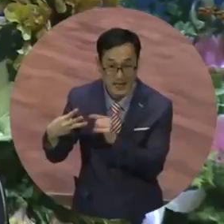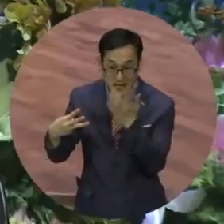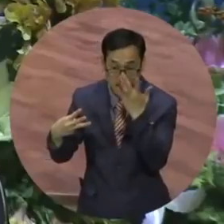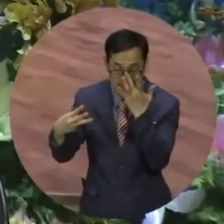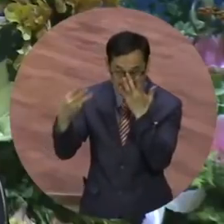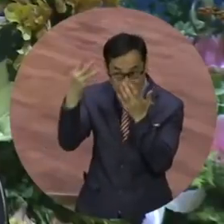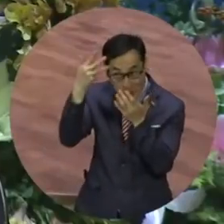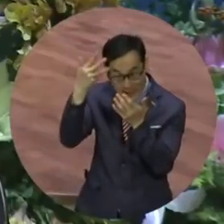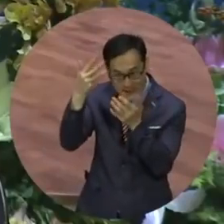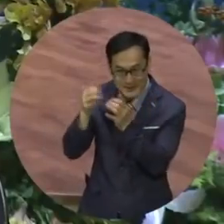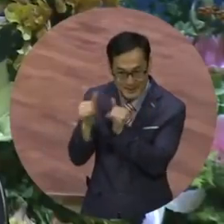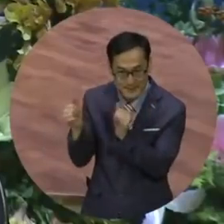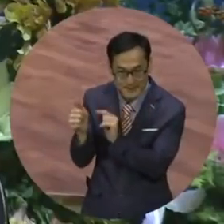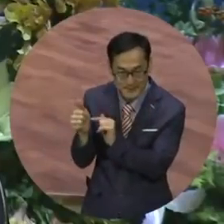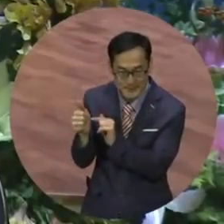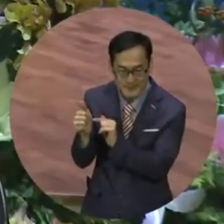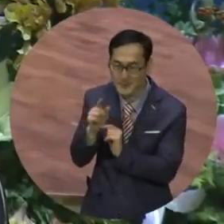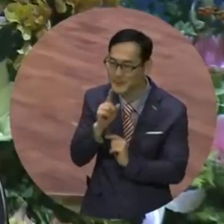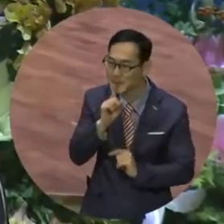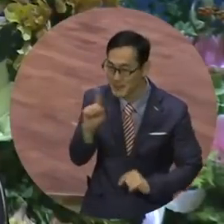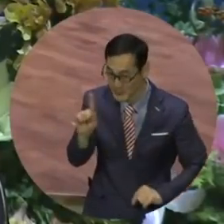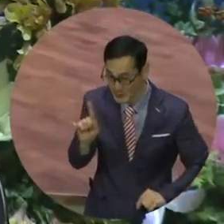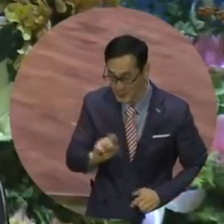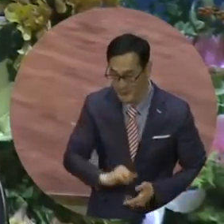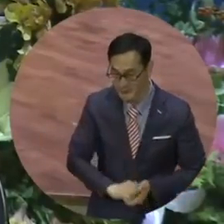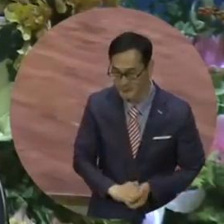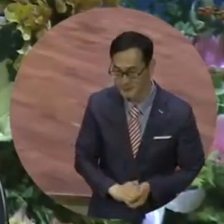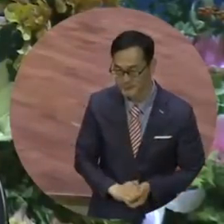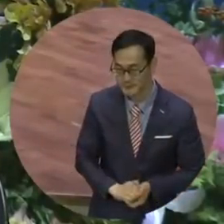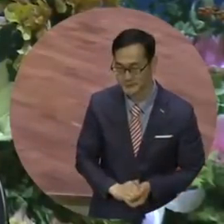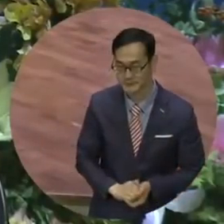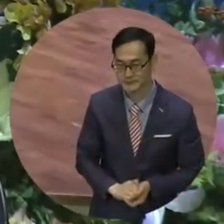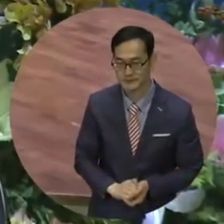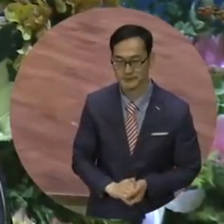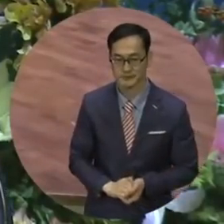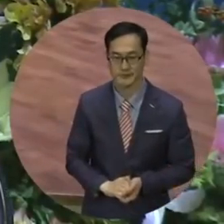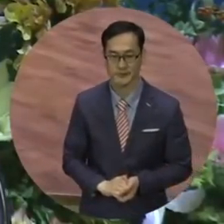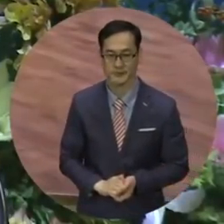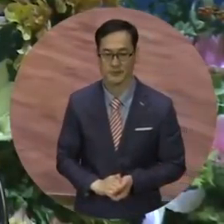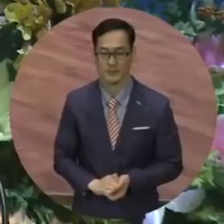사람 다 알잖아요. 그 사람은 그런 말을 했어요. 뭐라고 말했냐.